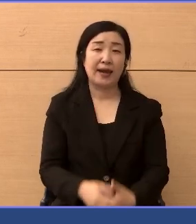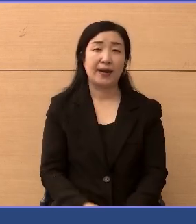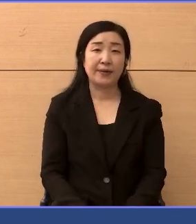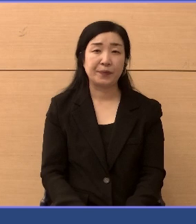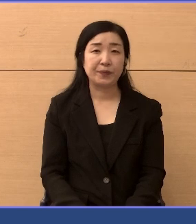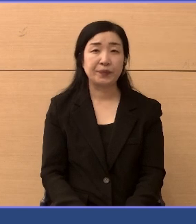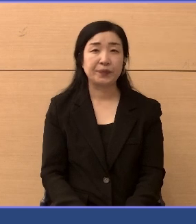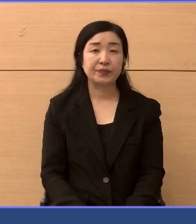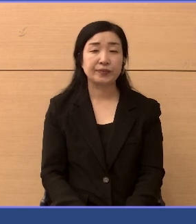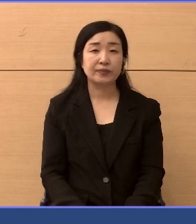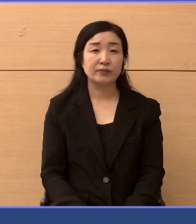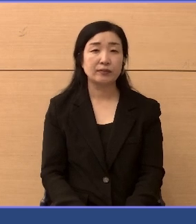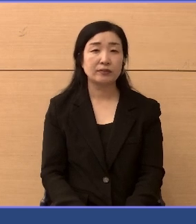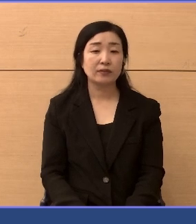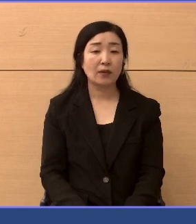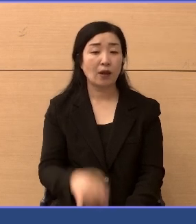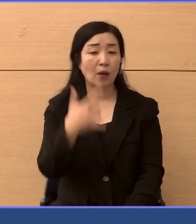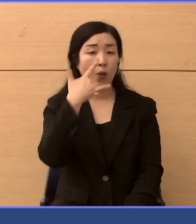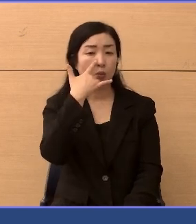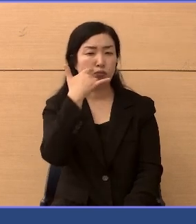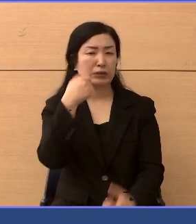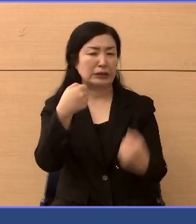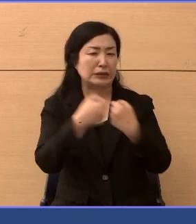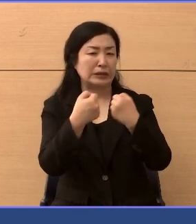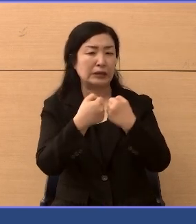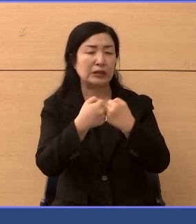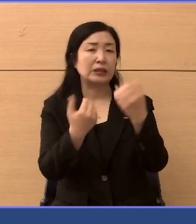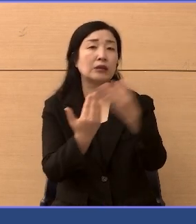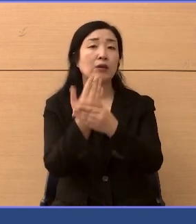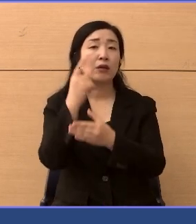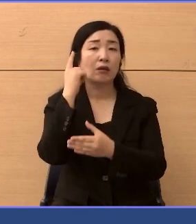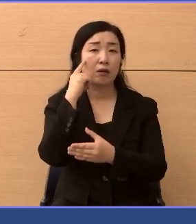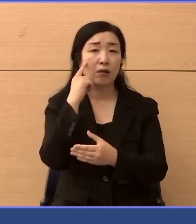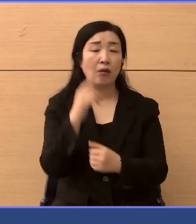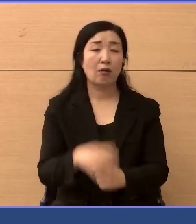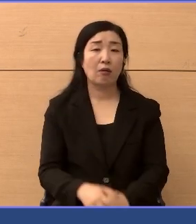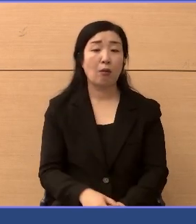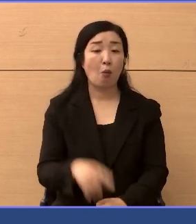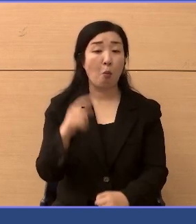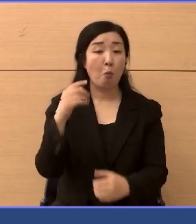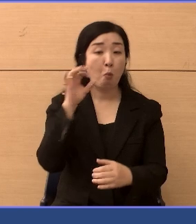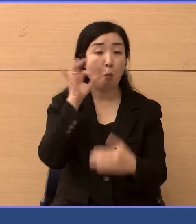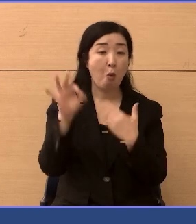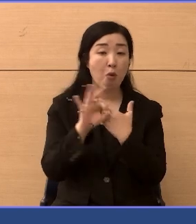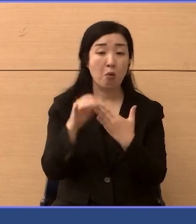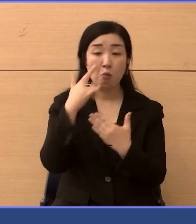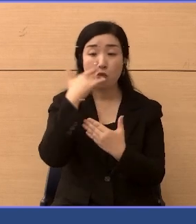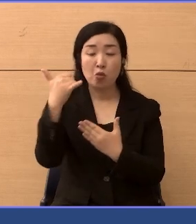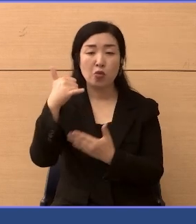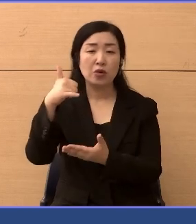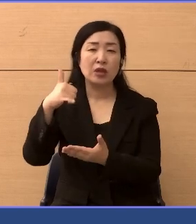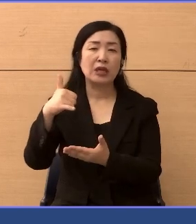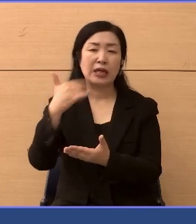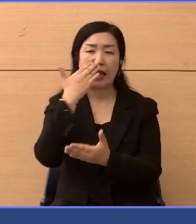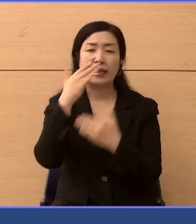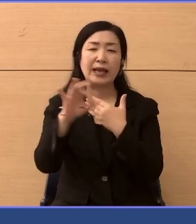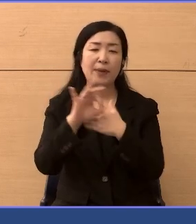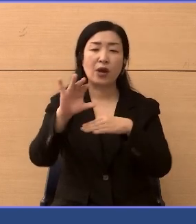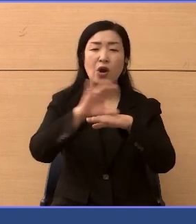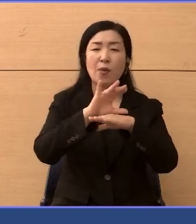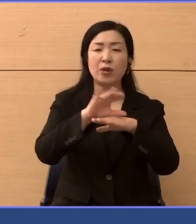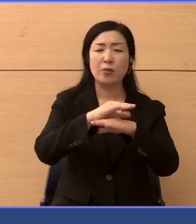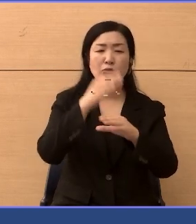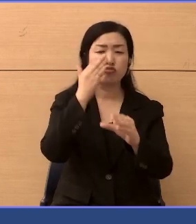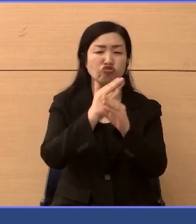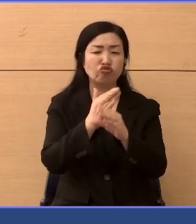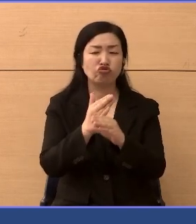in activities 그러면서 that may be more 부모님과의 싸움이 beneficial 생기는 for 경우가 them. 많습니다. 만약에 부모님들은 And finally, 가능하시다면 a child 컴퓨터에만